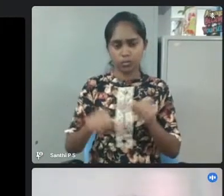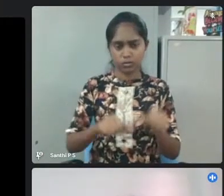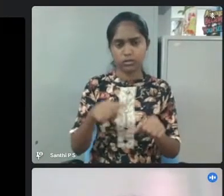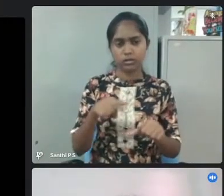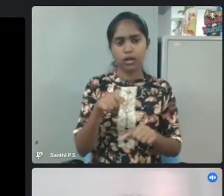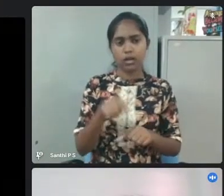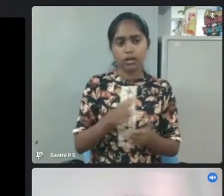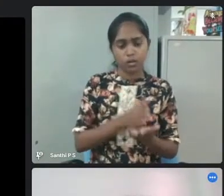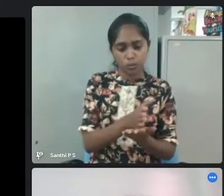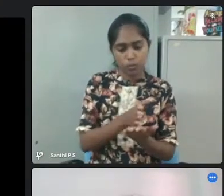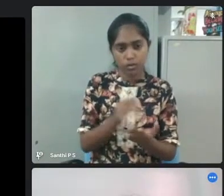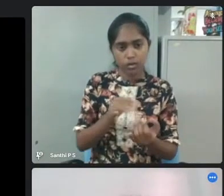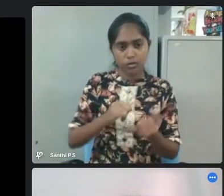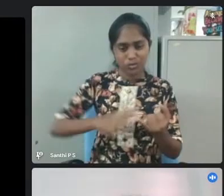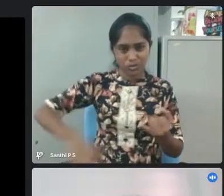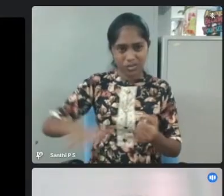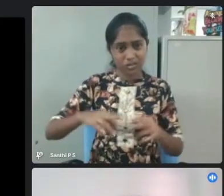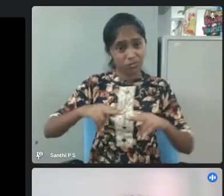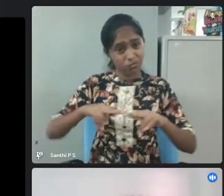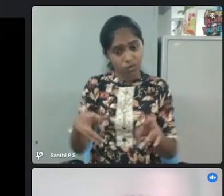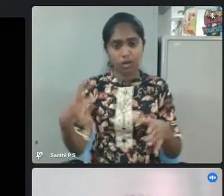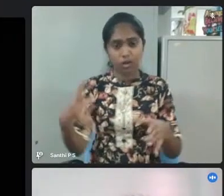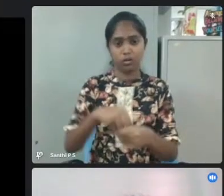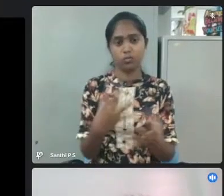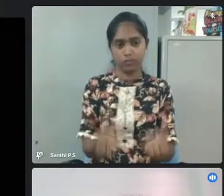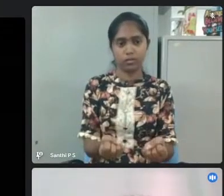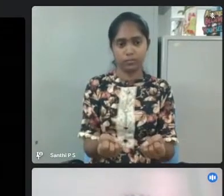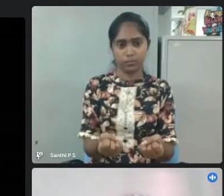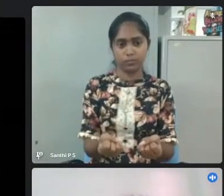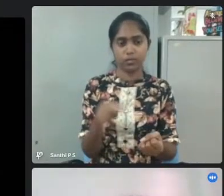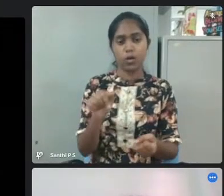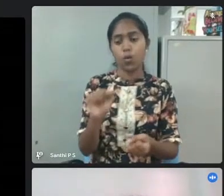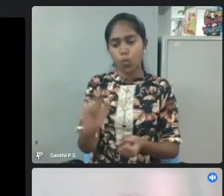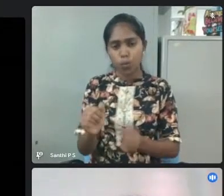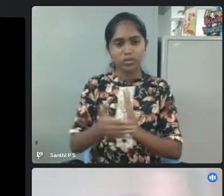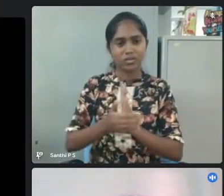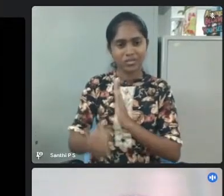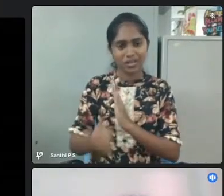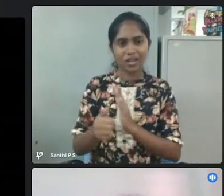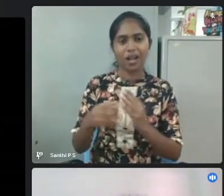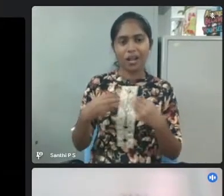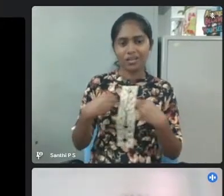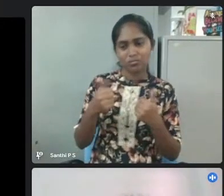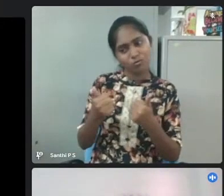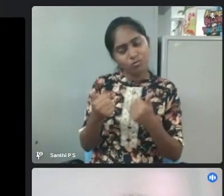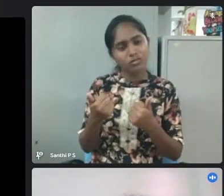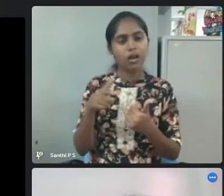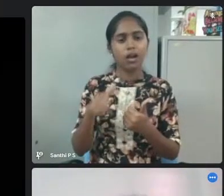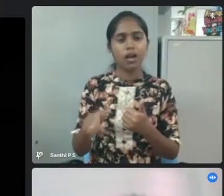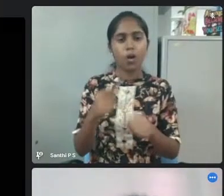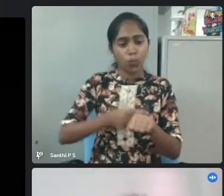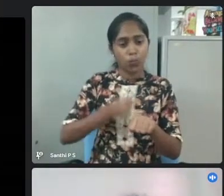ഈ ഉൾച്ചേർക്കൽ ഉണ്ടായിരിക്കേണ്ടത്. അപ്പോഴാണ് അവരുടെ കഴിവുകൾ അംഗീകരിക്കുകയും തുല്യ അവസരങ്ങൾ